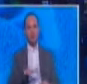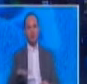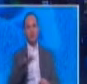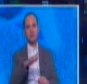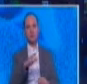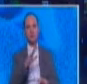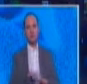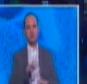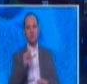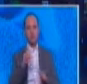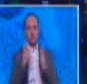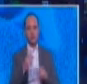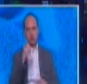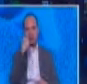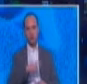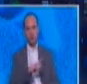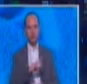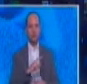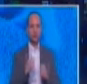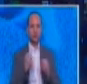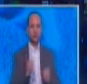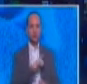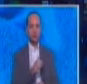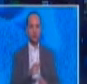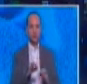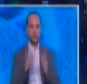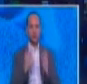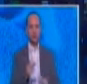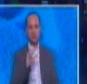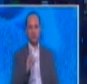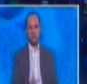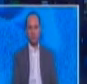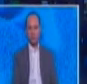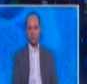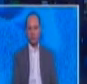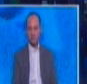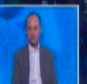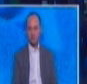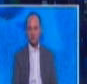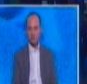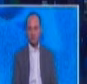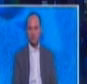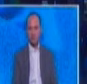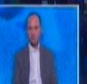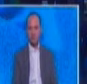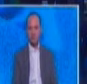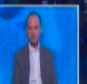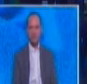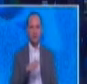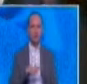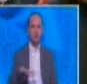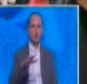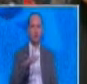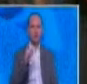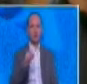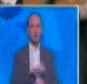hepimizin yapması gereken vücut direncimizi nasıl güçlendirmemiz gerekiyor? Aslında herkesin